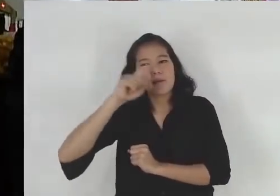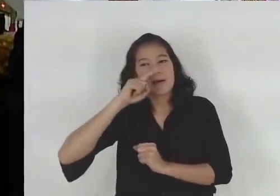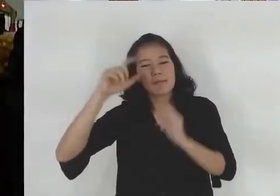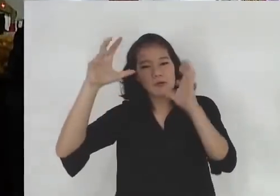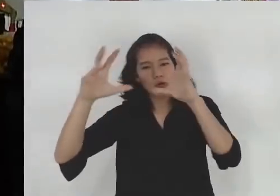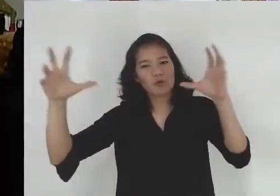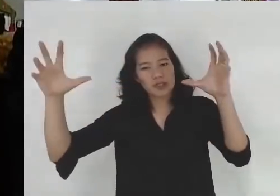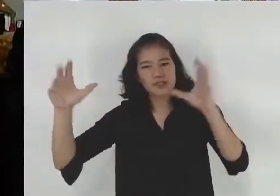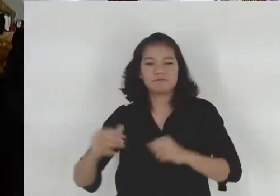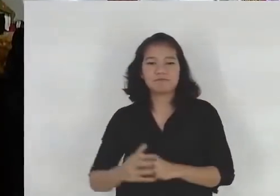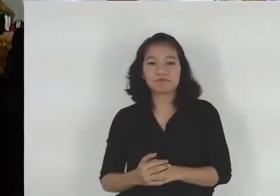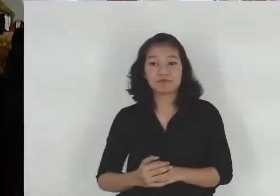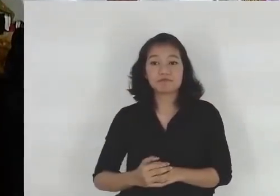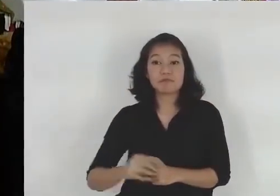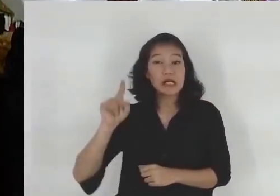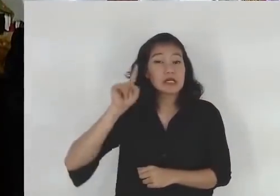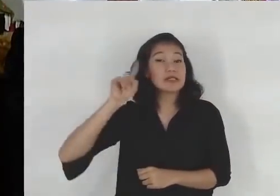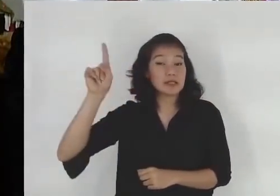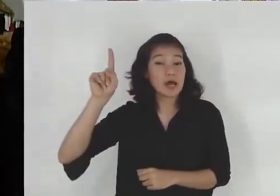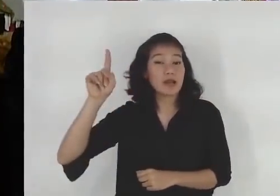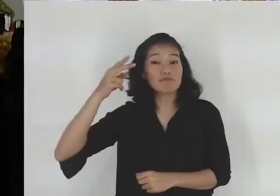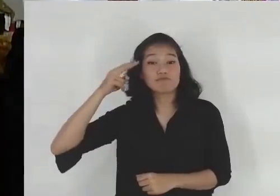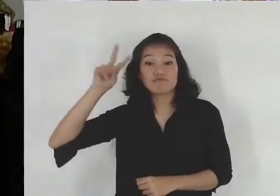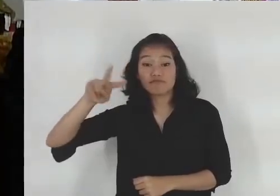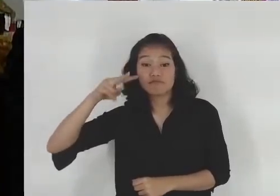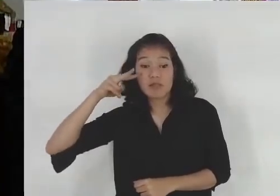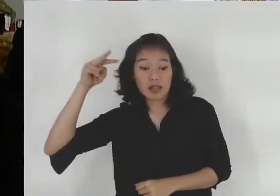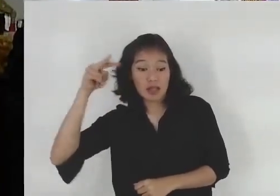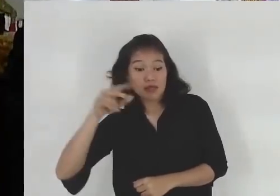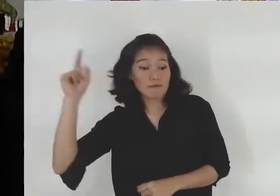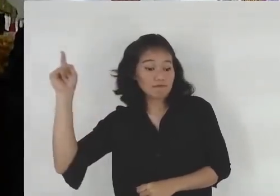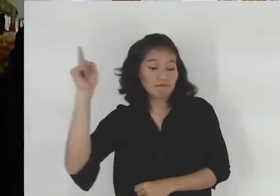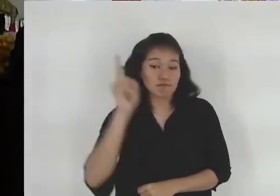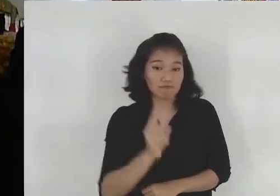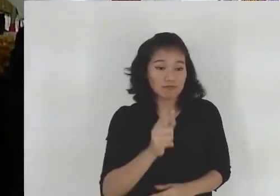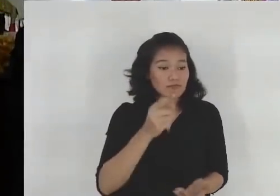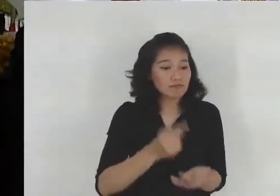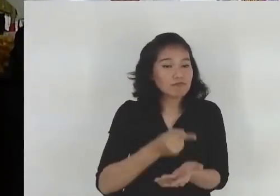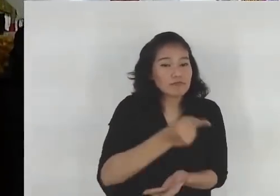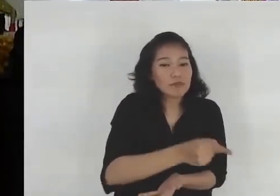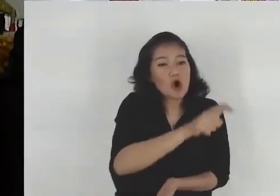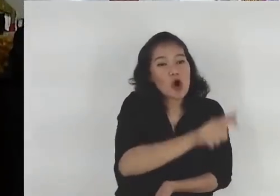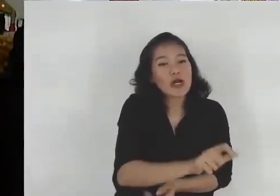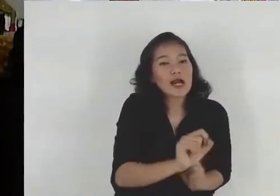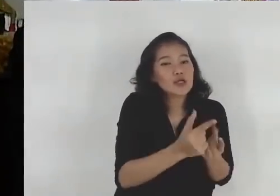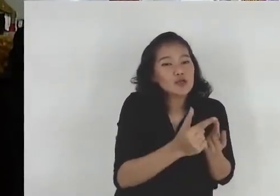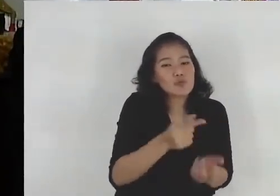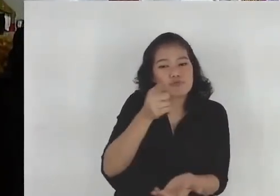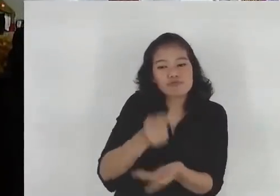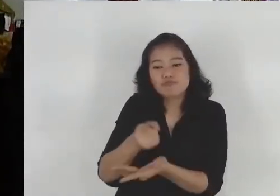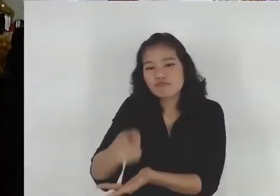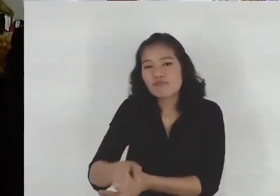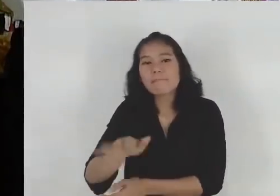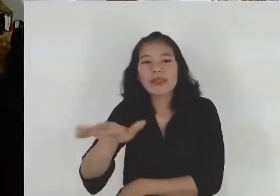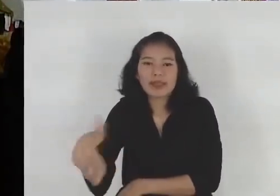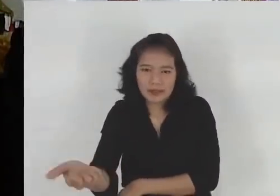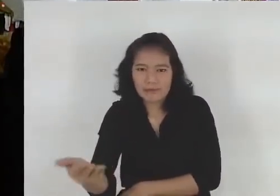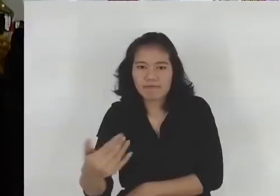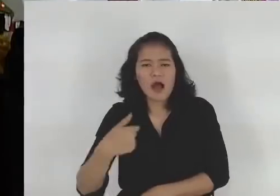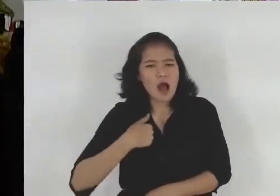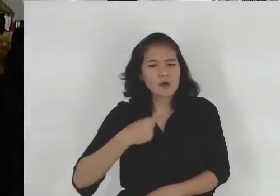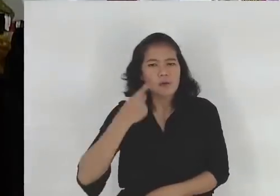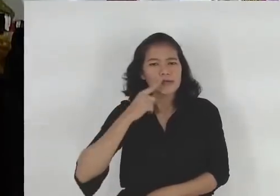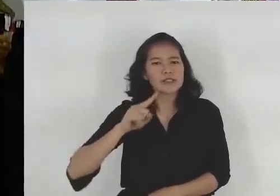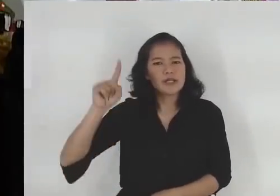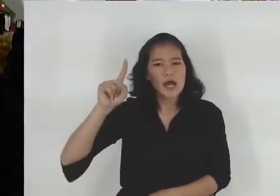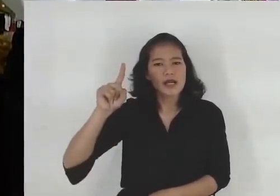Mahakuasa dan dari sana ia akan datang untuk menghakimi orang yang hidup dan yang mati aku